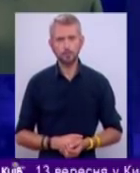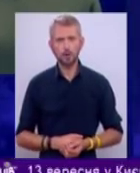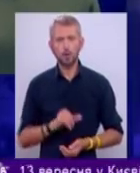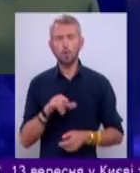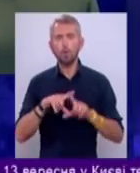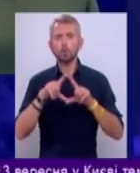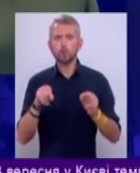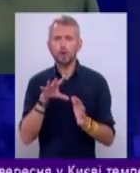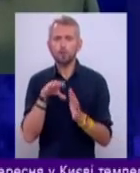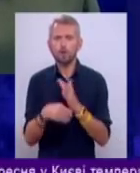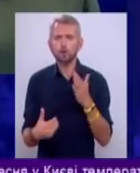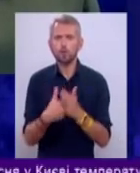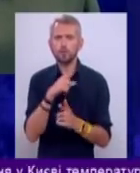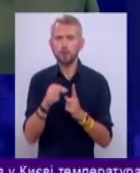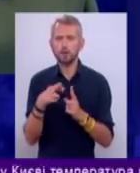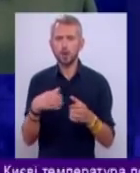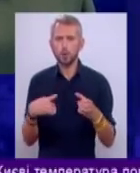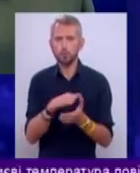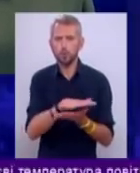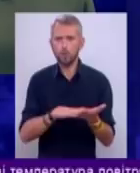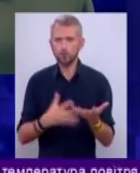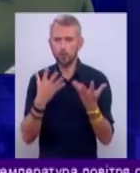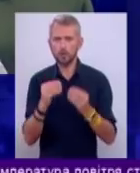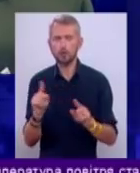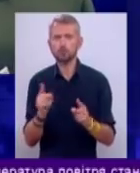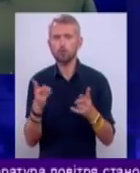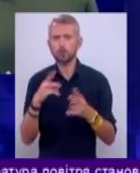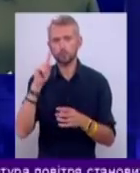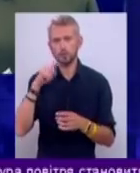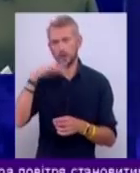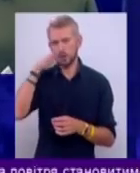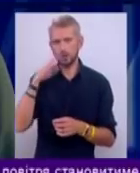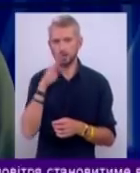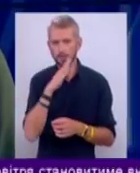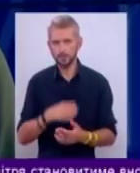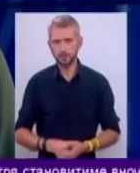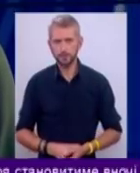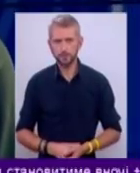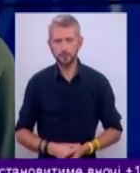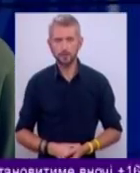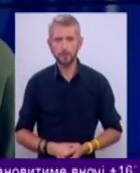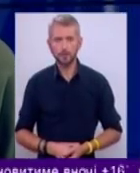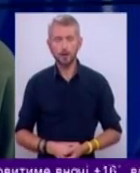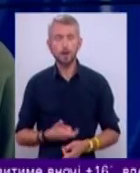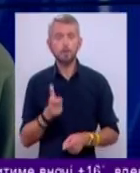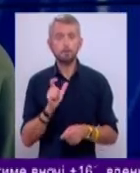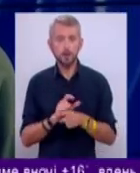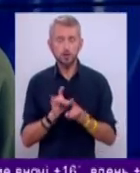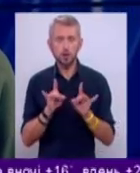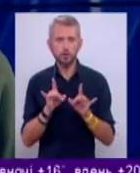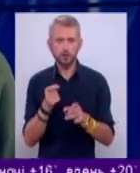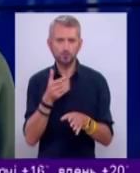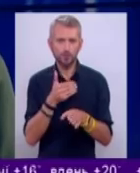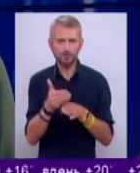У школах впроваджують нові правила для груп подовженого дня. Що потрібно знати батькам? Більше про це не тільки